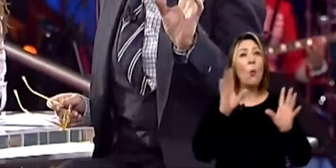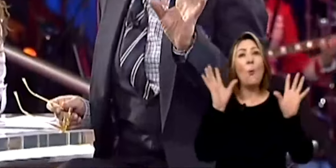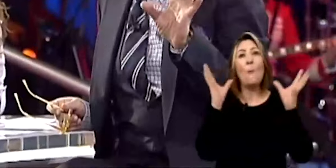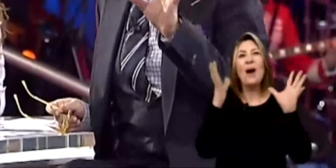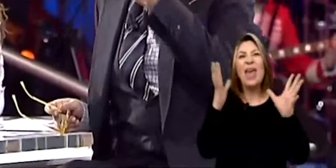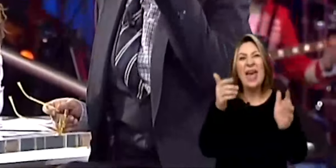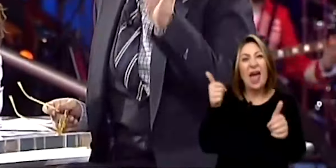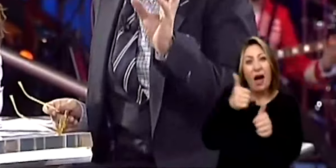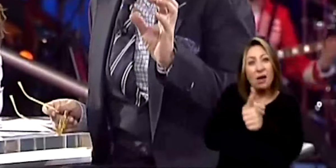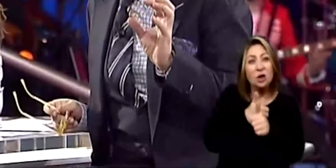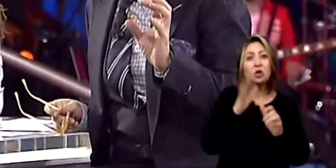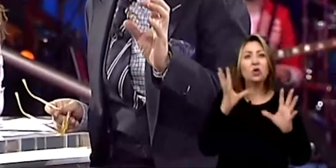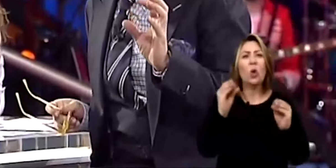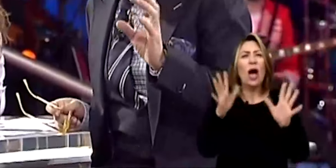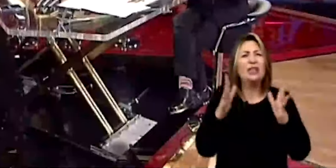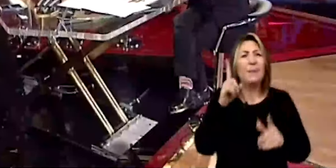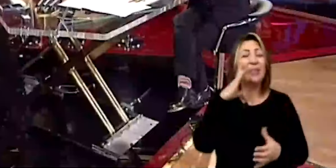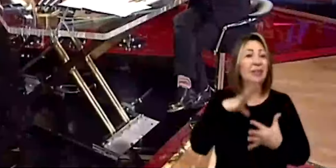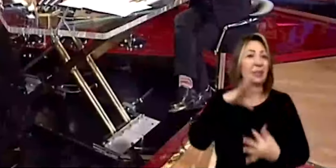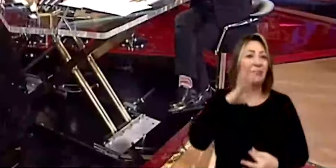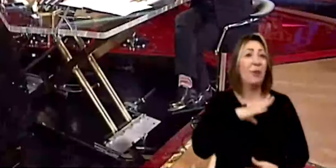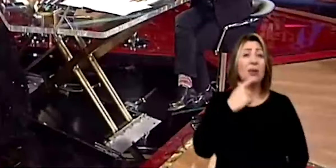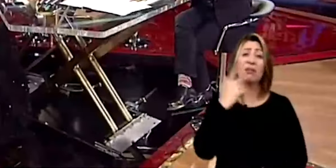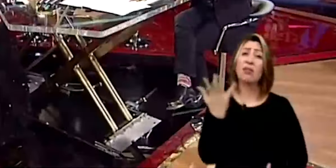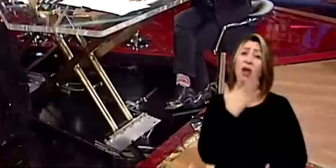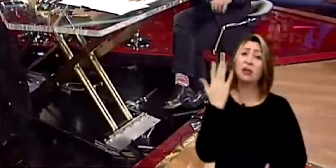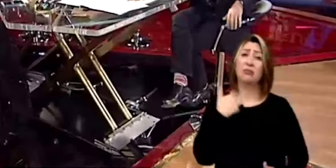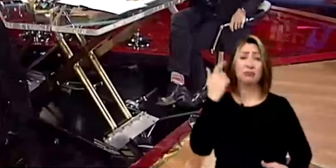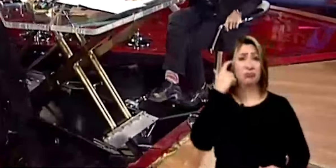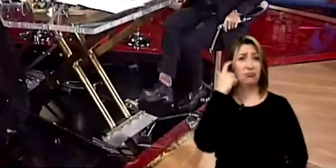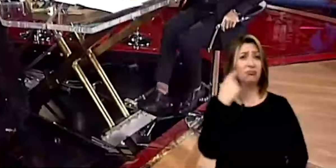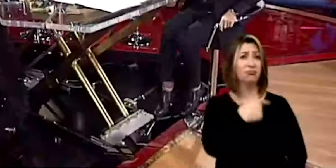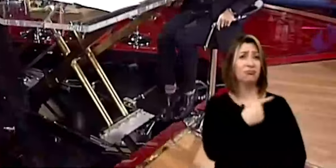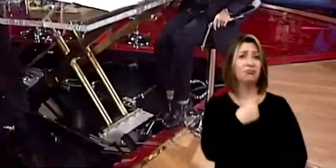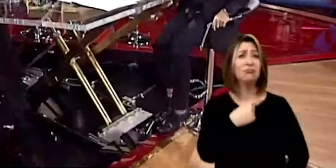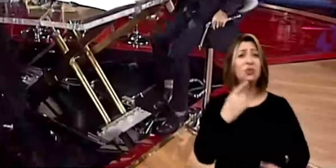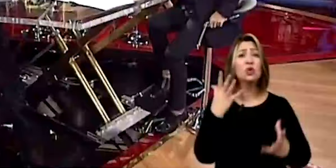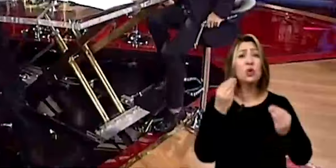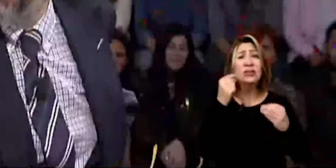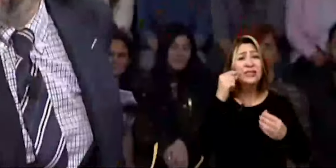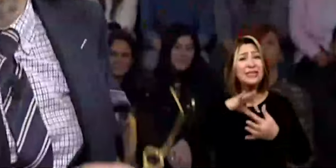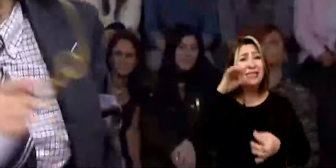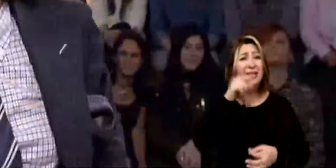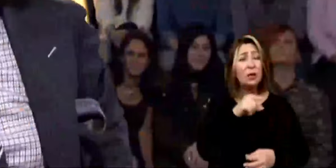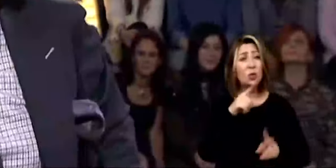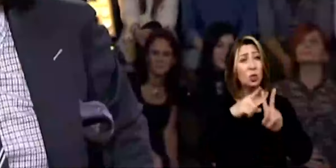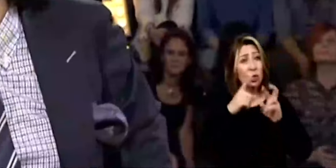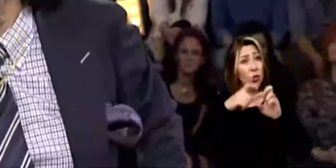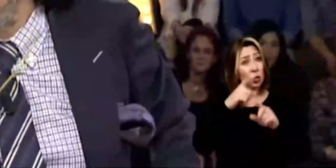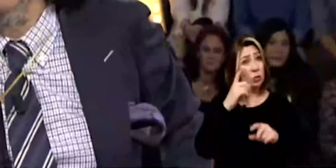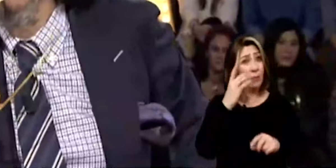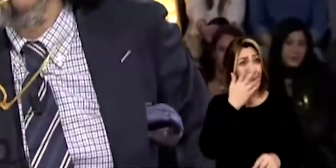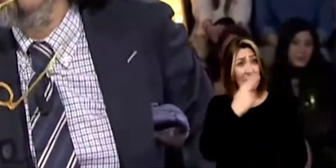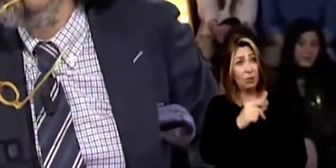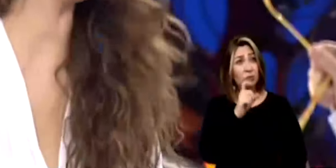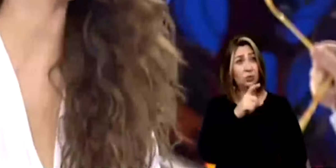manyağın arkasında çok acayip bir tip var. Ben kendisini yıllardır hayranlık tanırım. Duyuyorum. Çok kişi de siz bilmiyorum. Nur Yerlitaş'ı beğeniyor